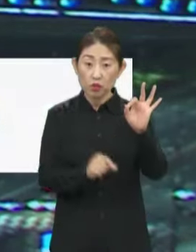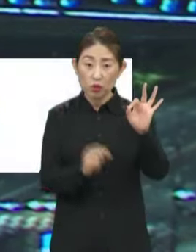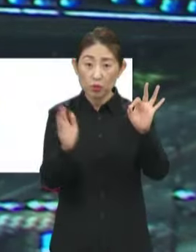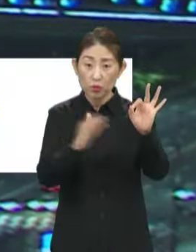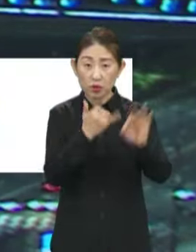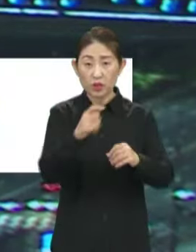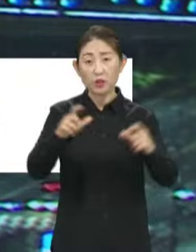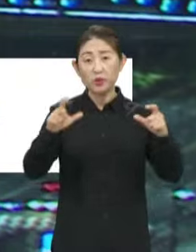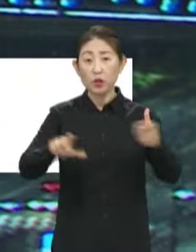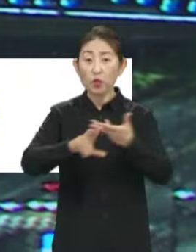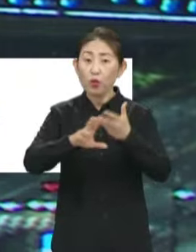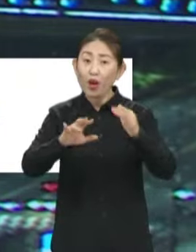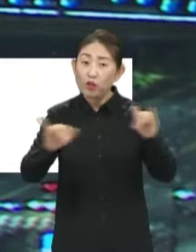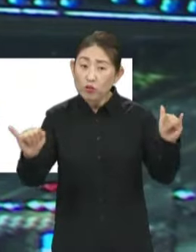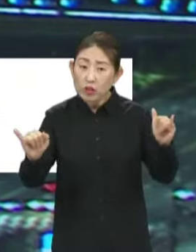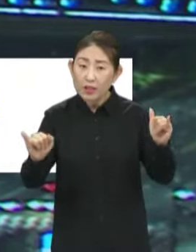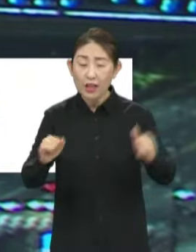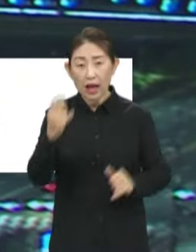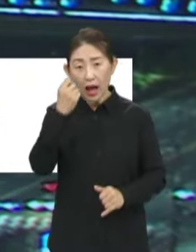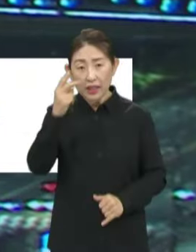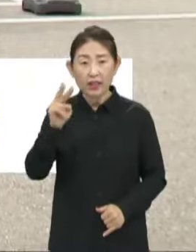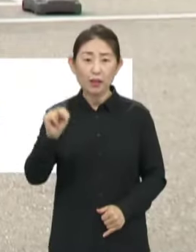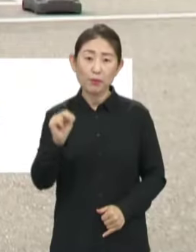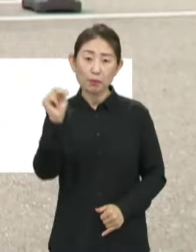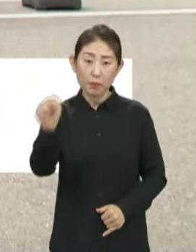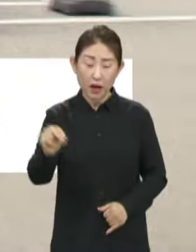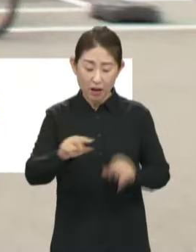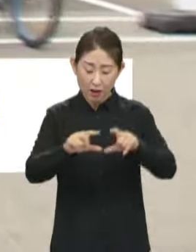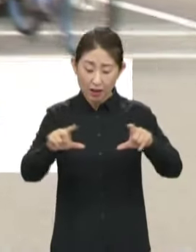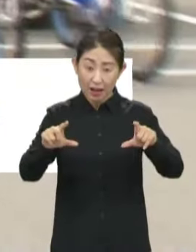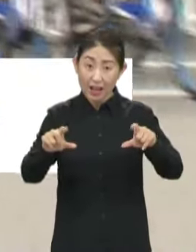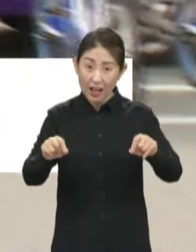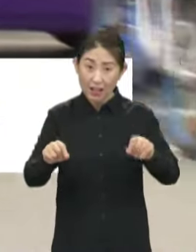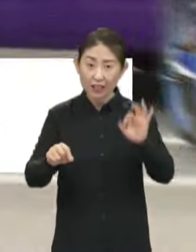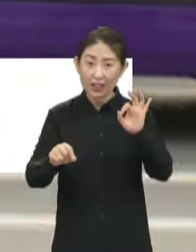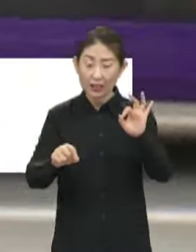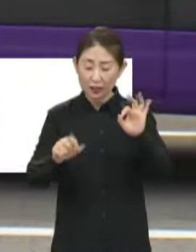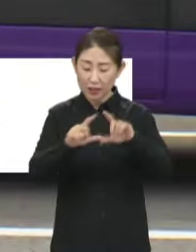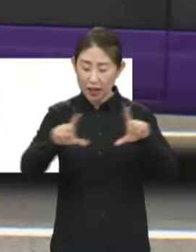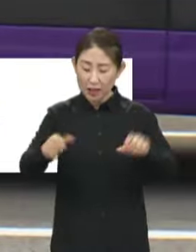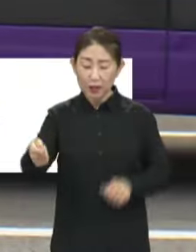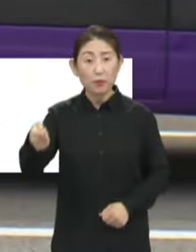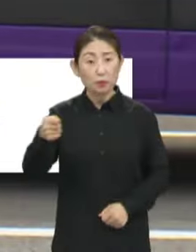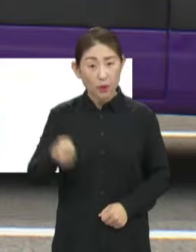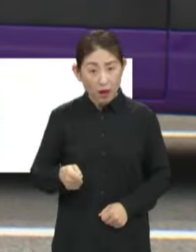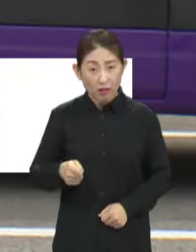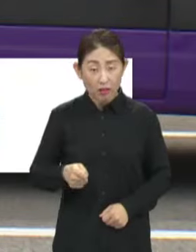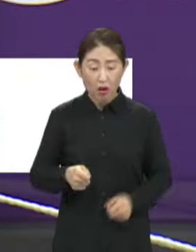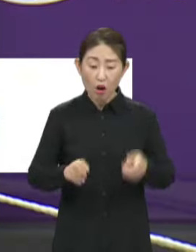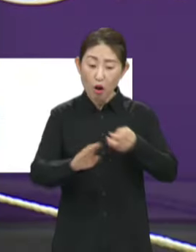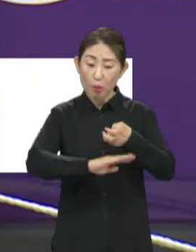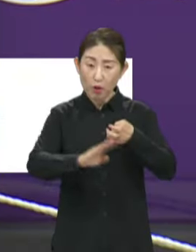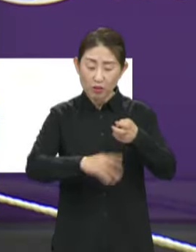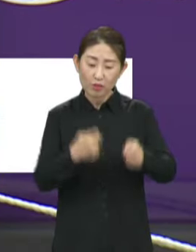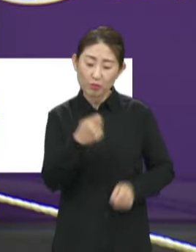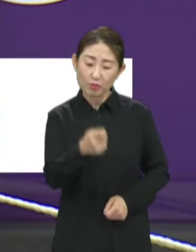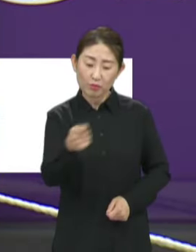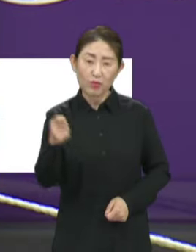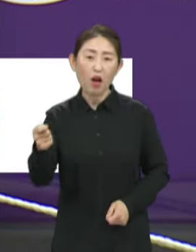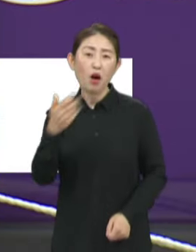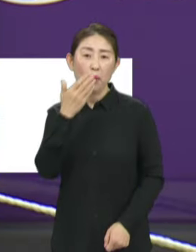오는 10월부터 세종시 관내 외국인도 2만 원으로 월 5만 원 한도까지 세종 모든 대중교통을 이용할 수